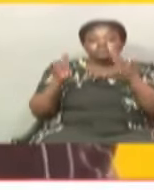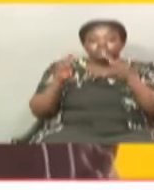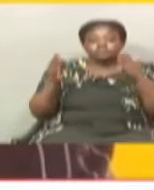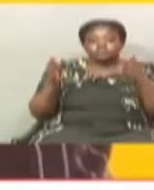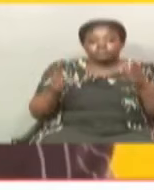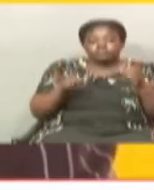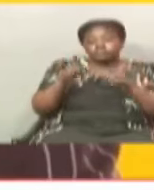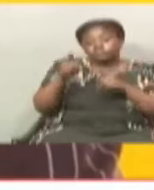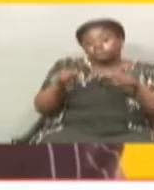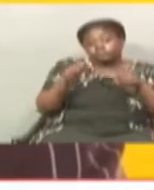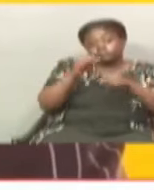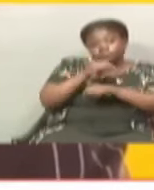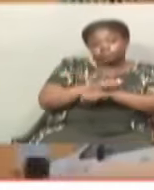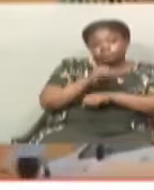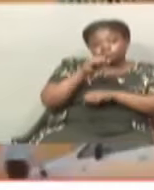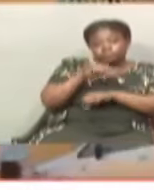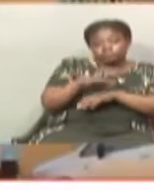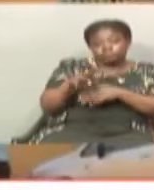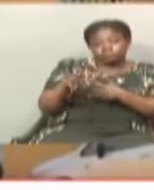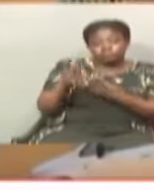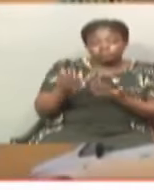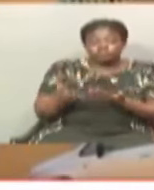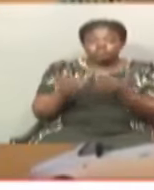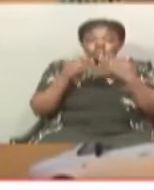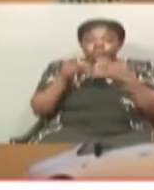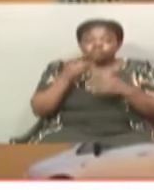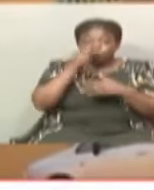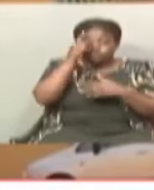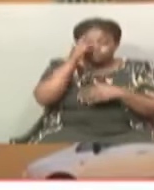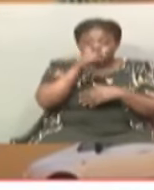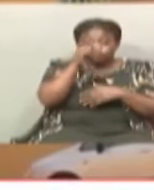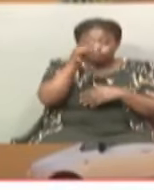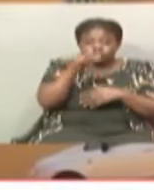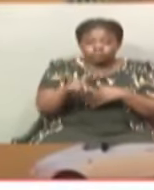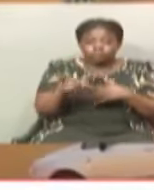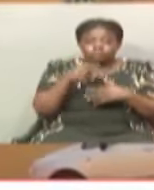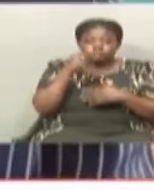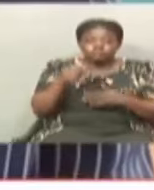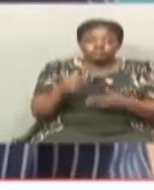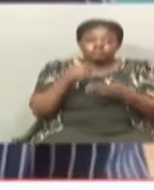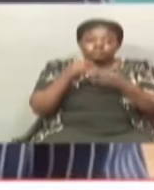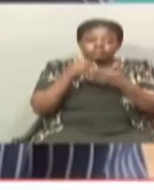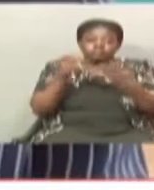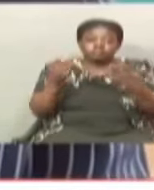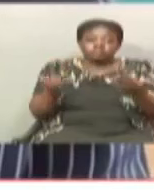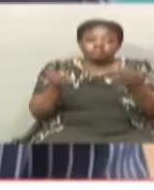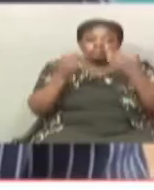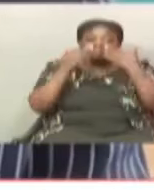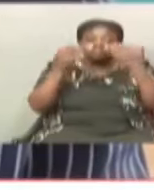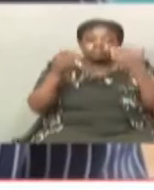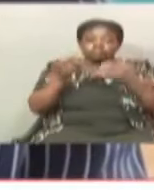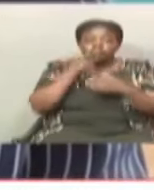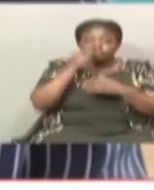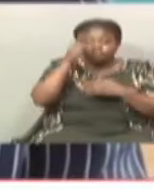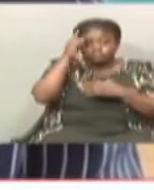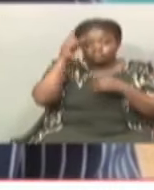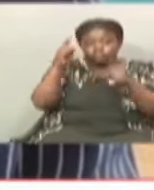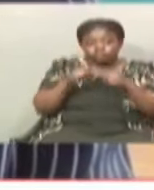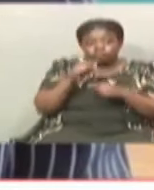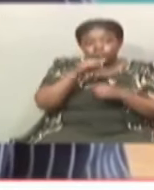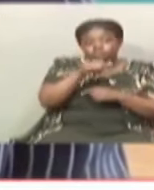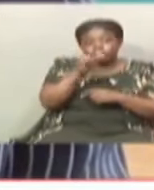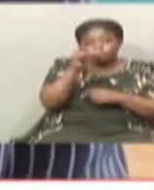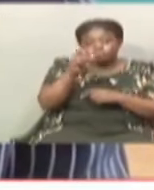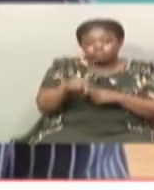Direkita w'essomero lino njuki ane yebaziza abazadde na buli muntu yenna abayambyeko. Batwebaza abazadde ate na buli muntu